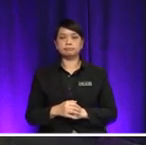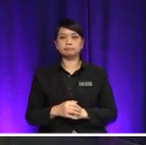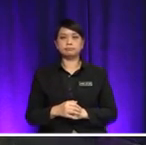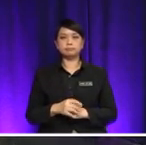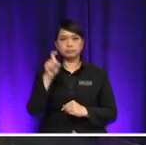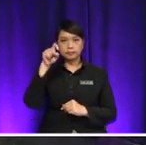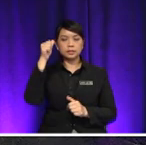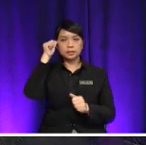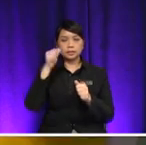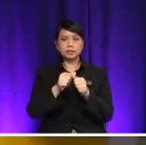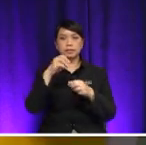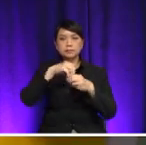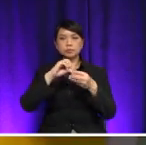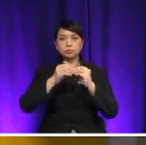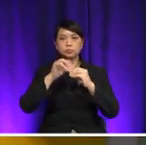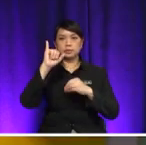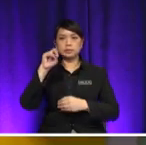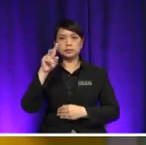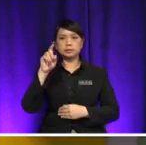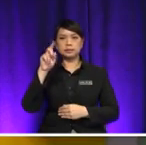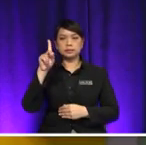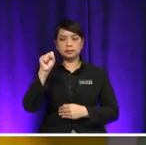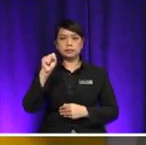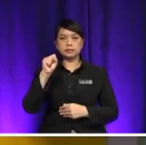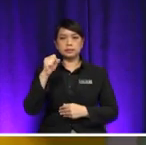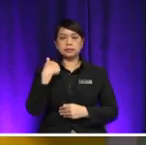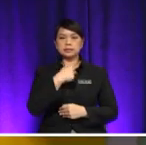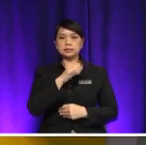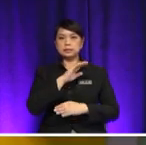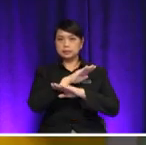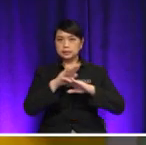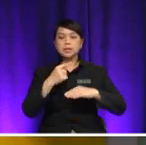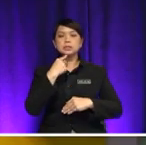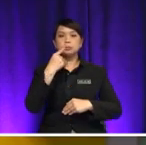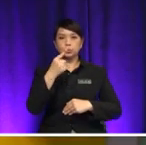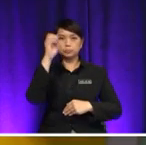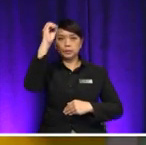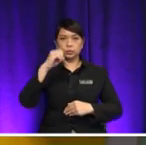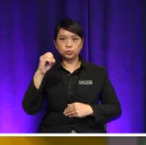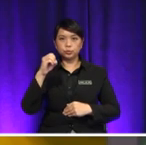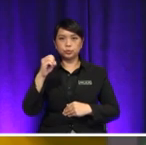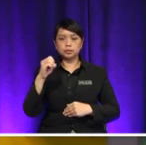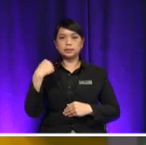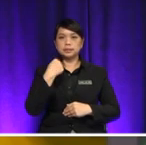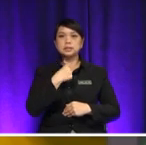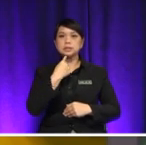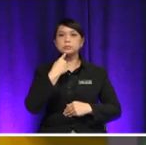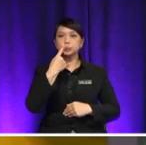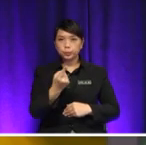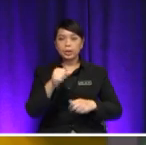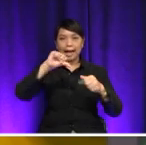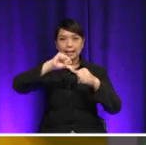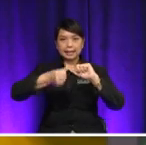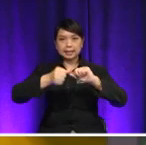dalam nomor indeks kita tak panggil untuk cractus kita cuma sebuah angka saja itu 160 tapi kita dapat